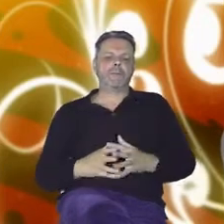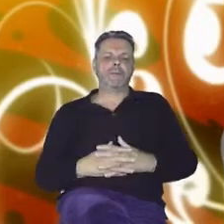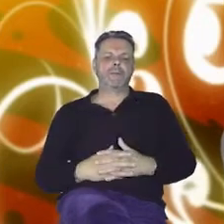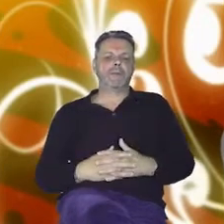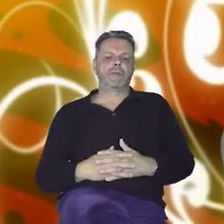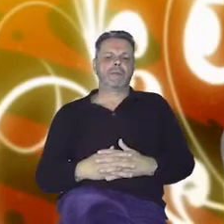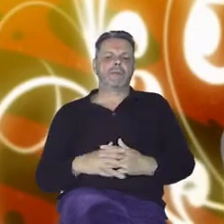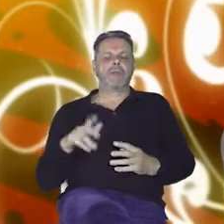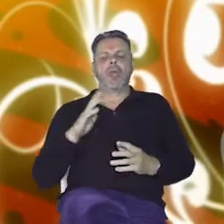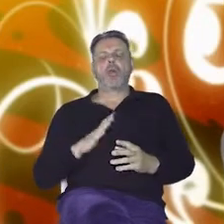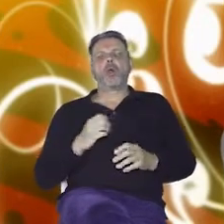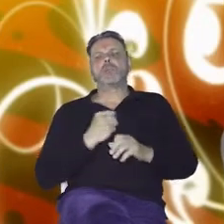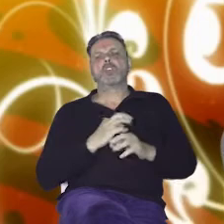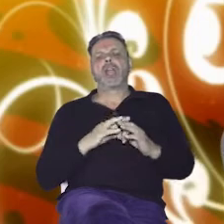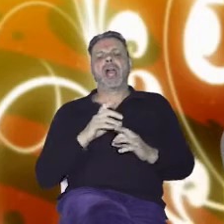Galić,